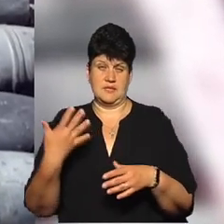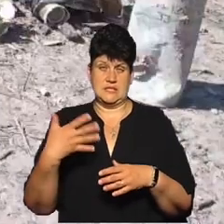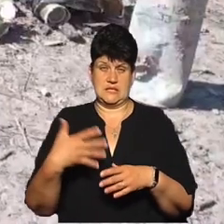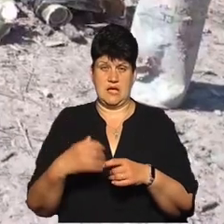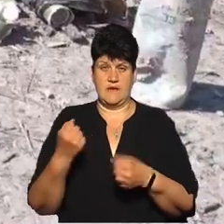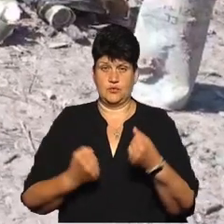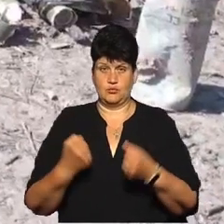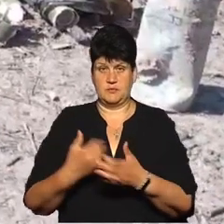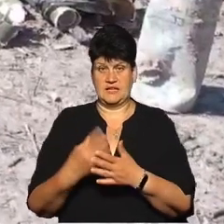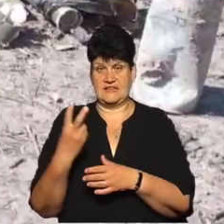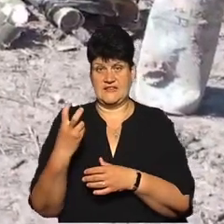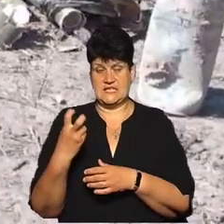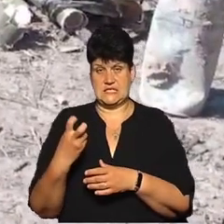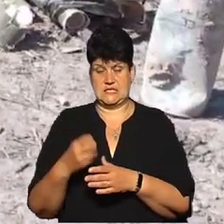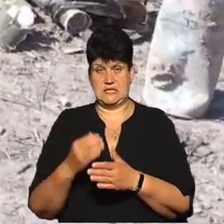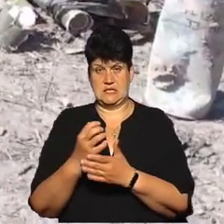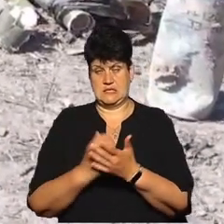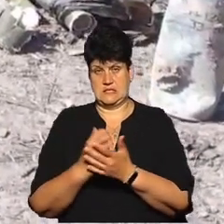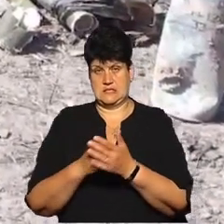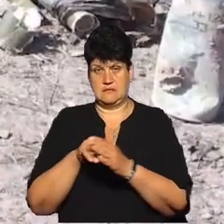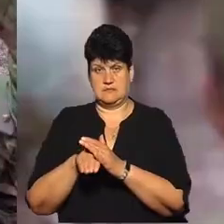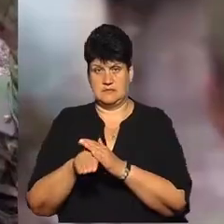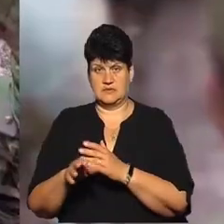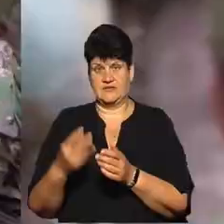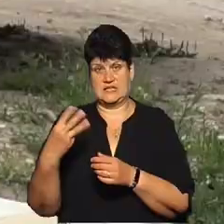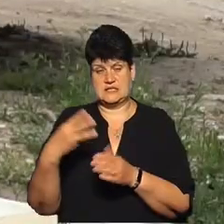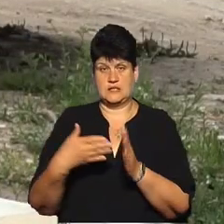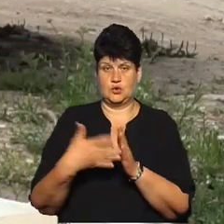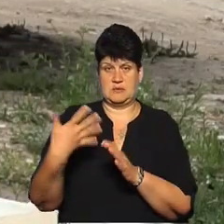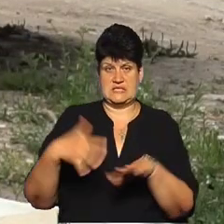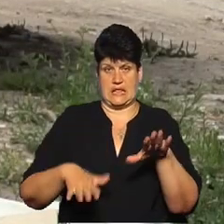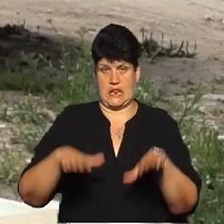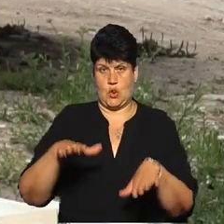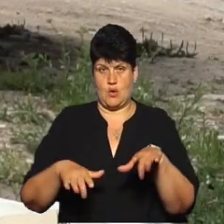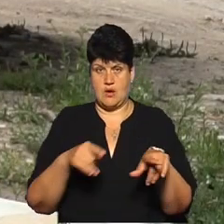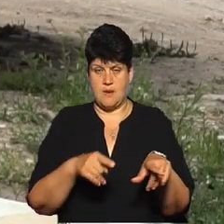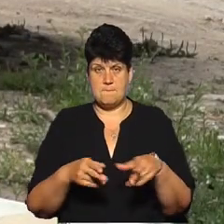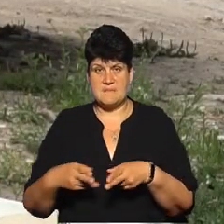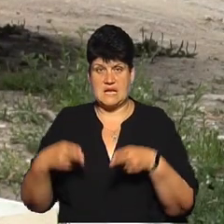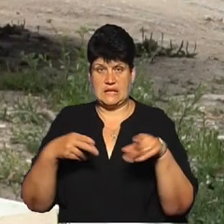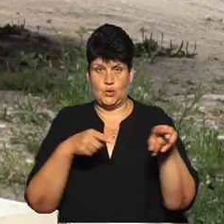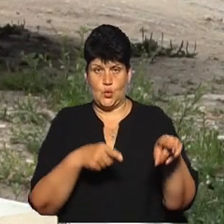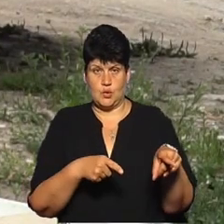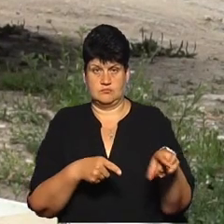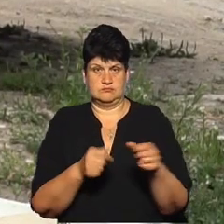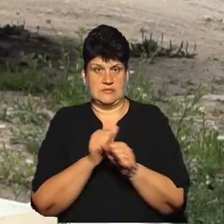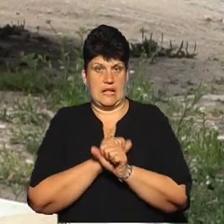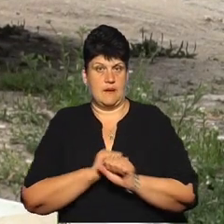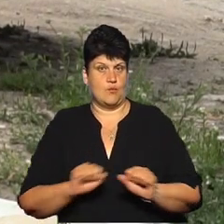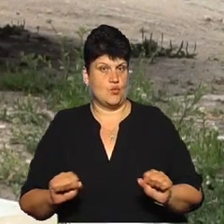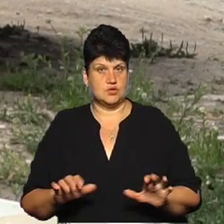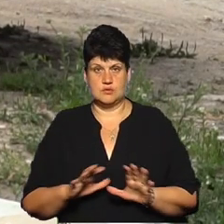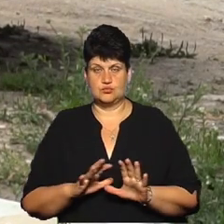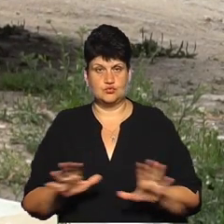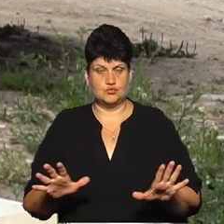снаряд, в залежності від свого калібру, важить від 30 до 50 кілограм. Під'їхати до цієї колони близько неможливо було, тому що в